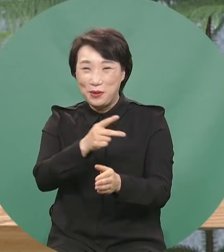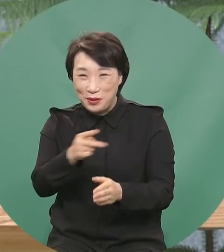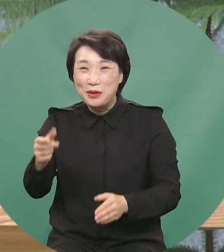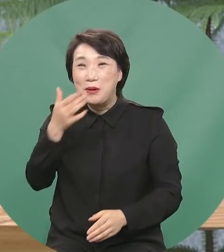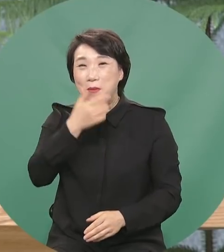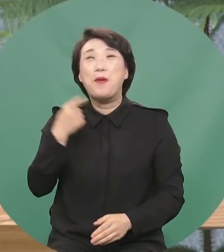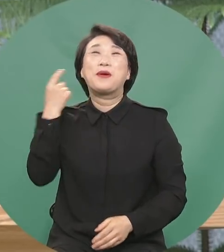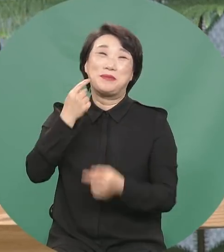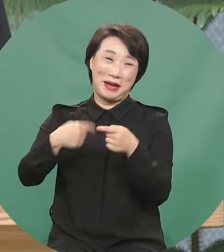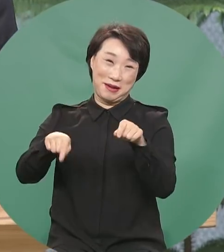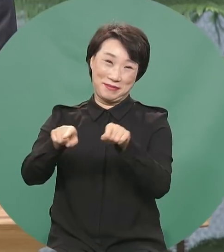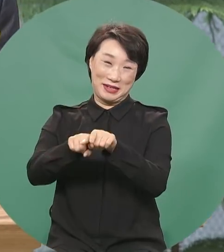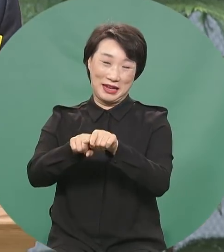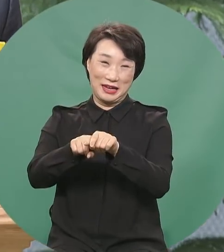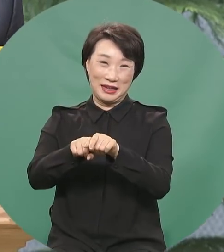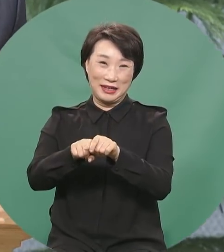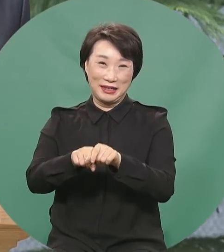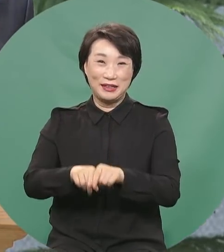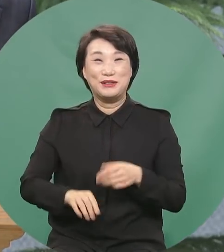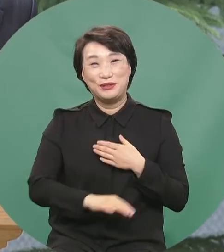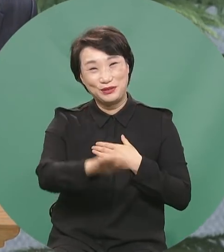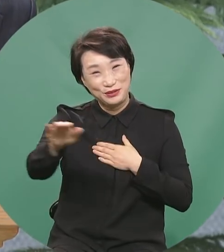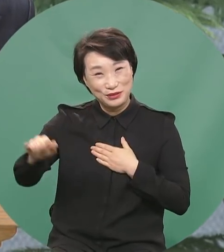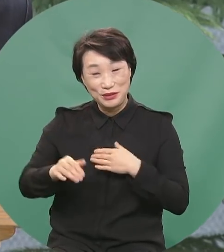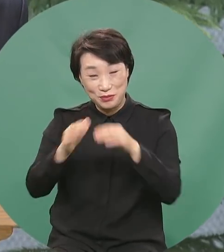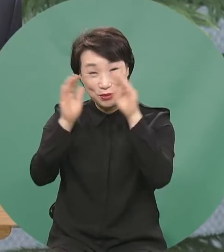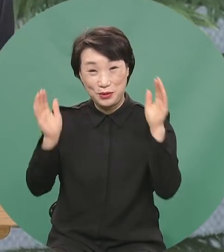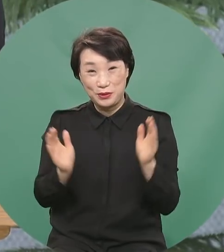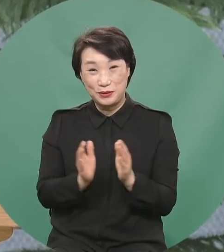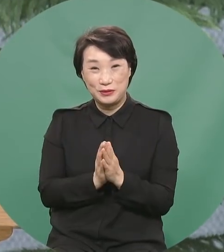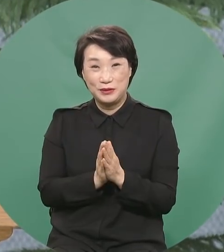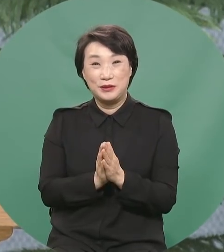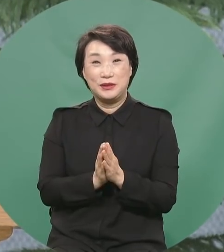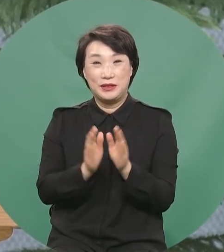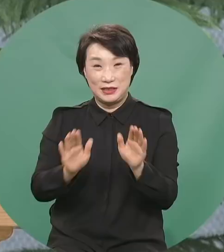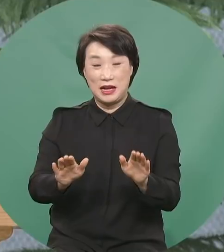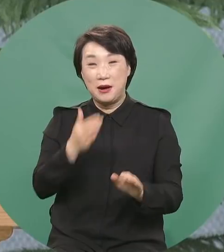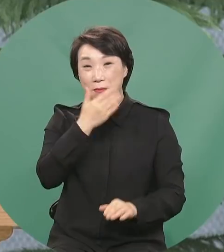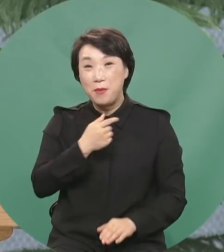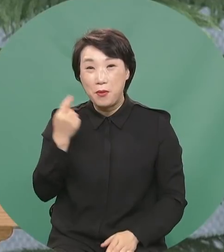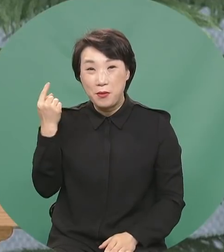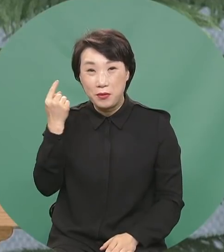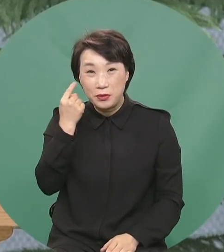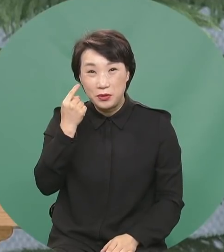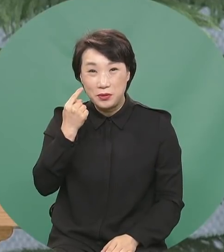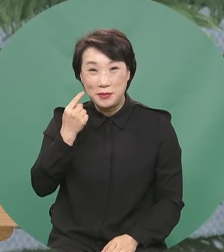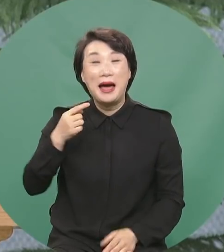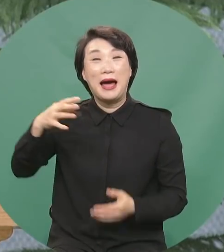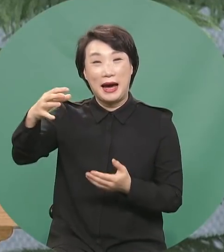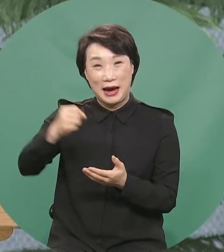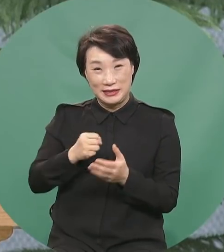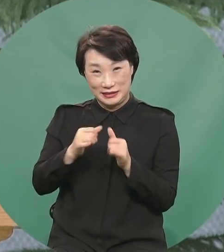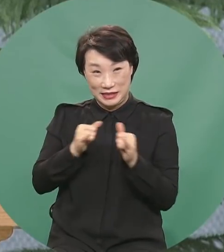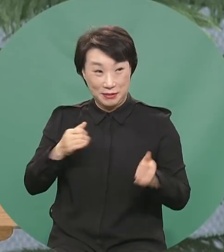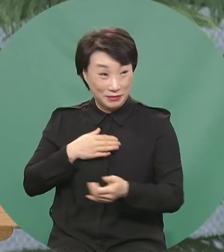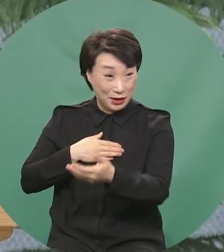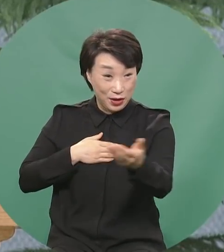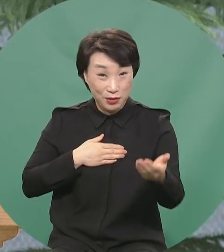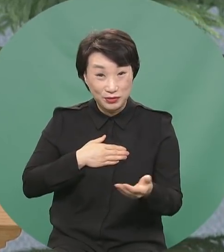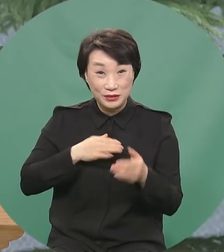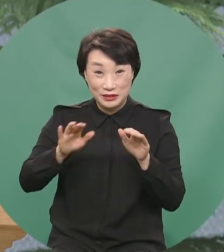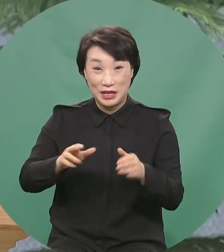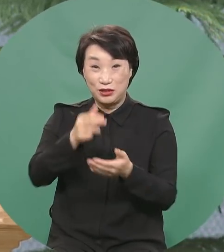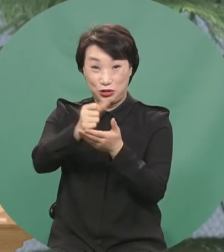것이므로 우리 모두가 다 복음의 수령자가 되기를 주님의